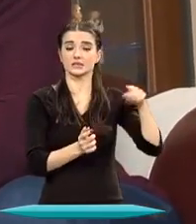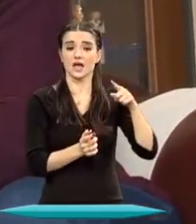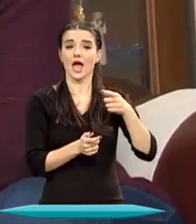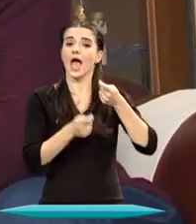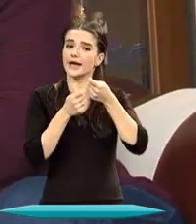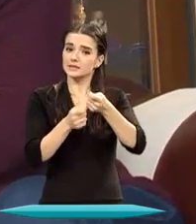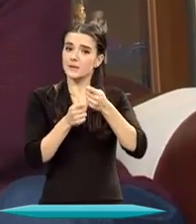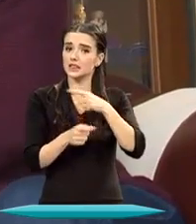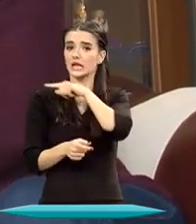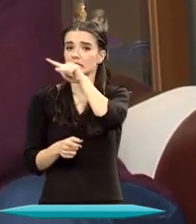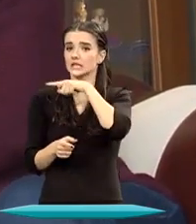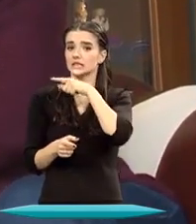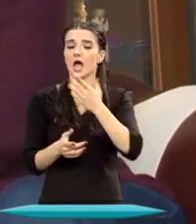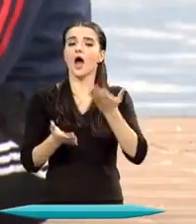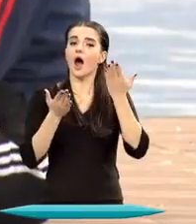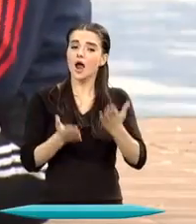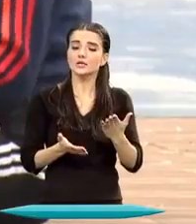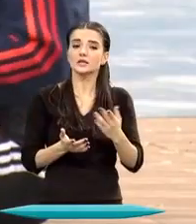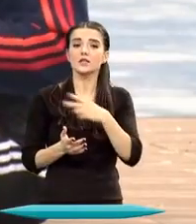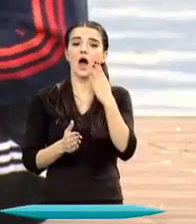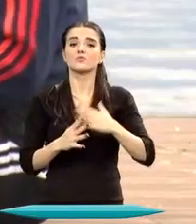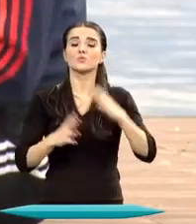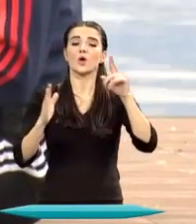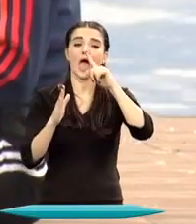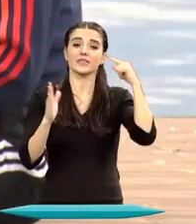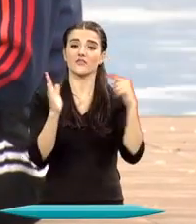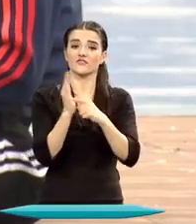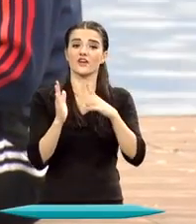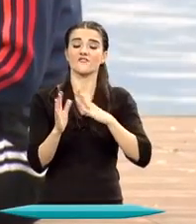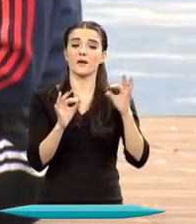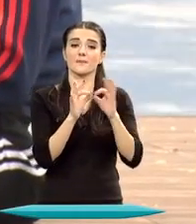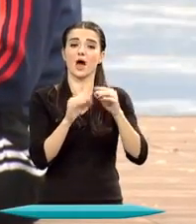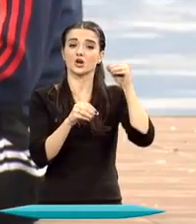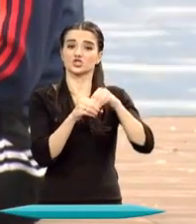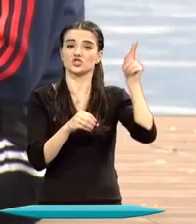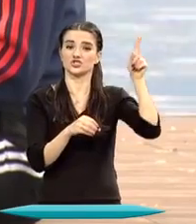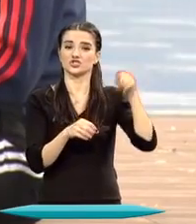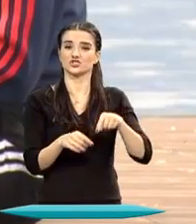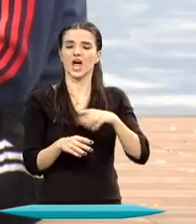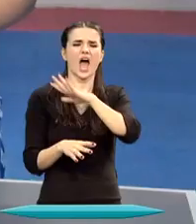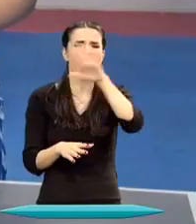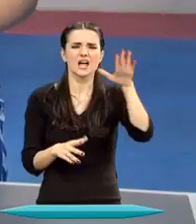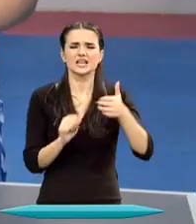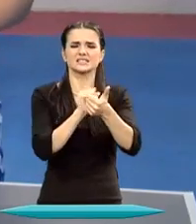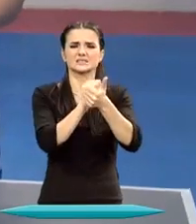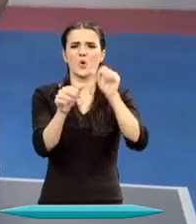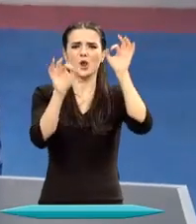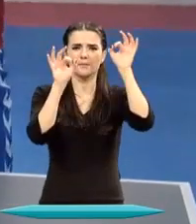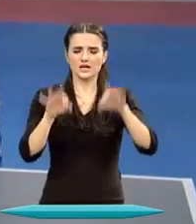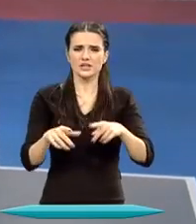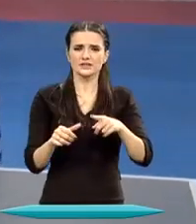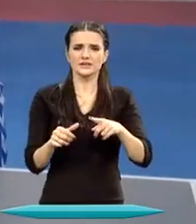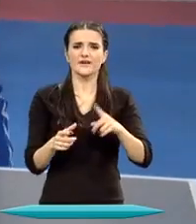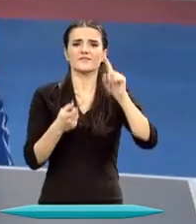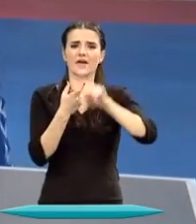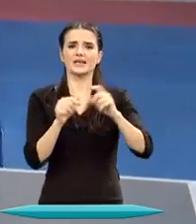Ailesinin de, eğitmenlerinin de artık daha büyük hedefleri var Baha için. Her şey sporla başlamıştır